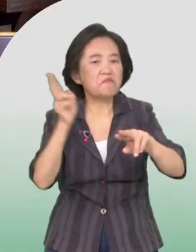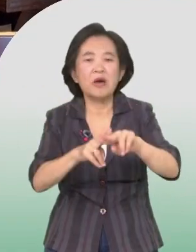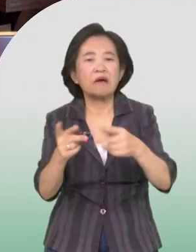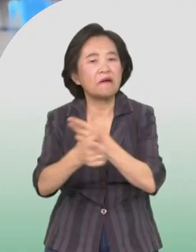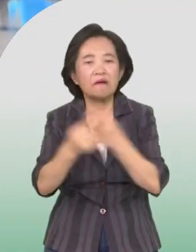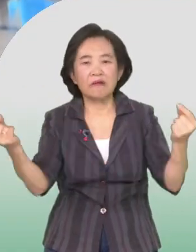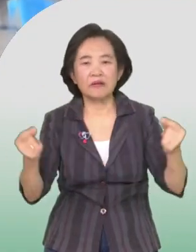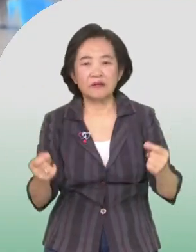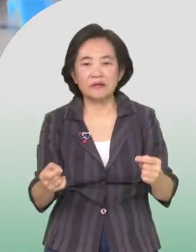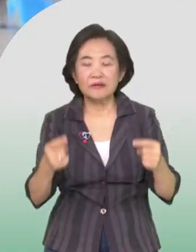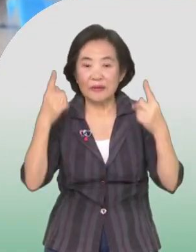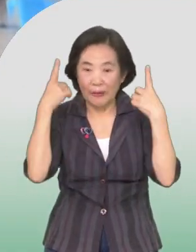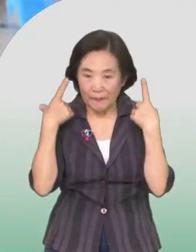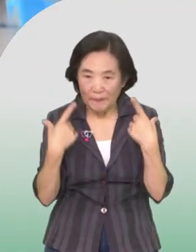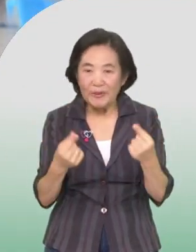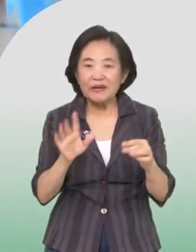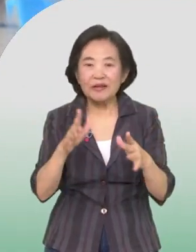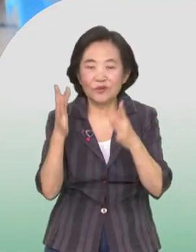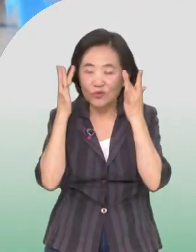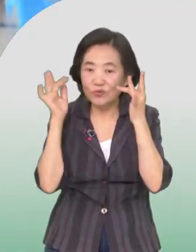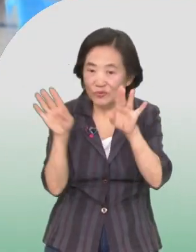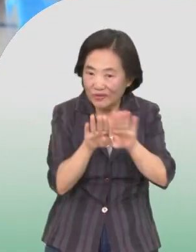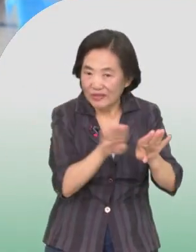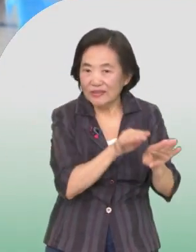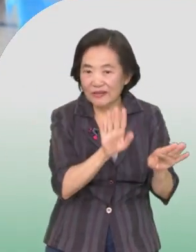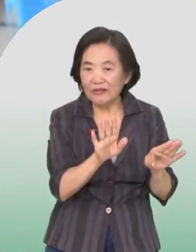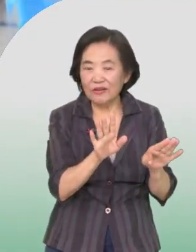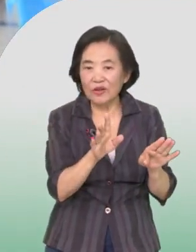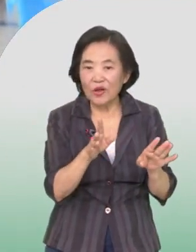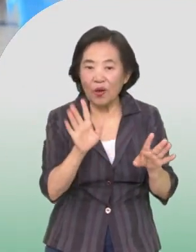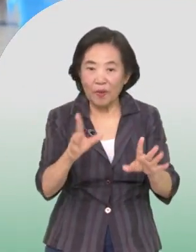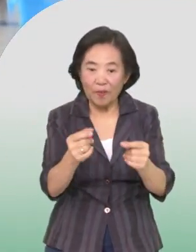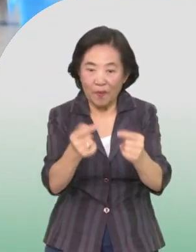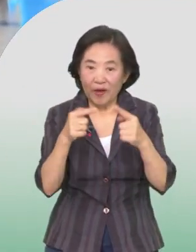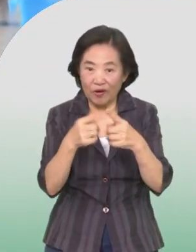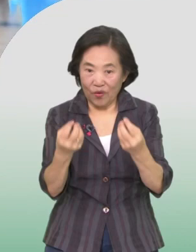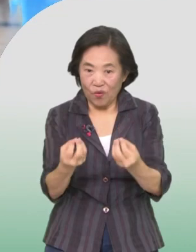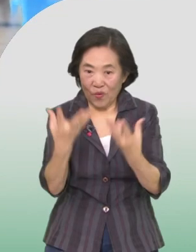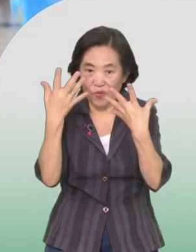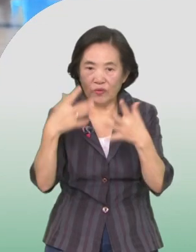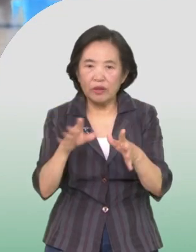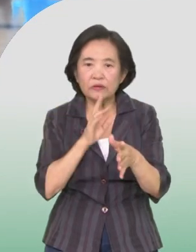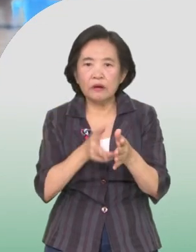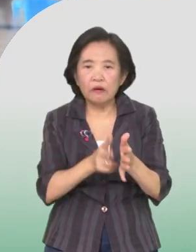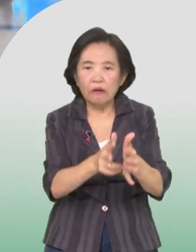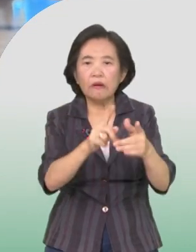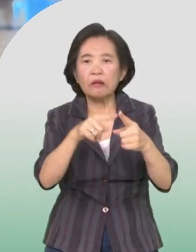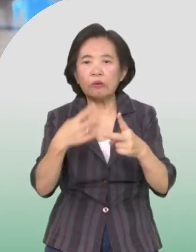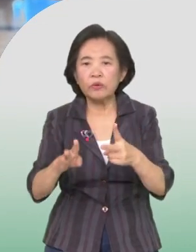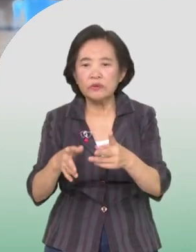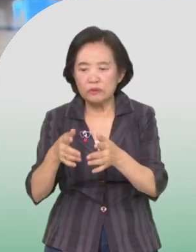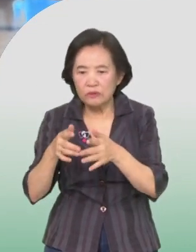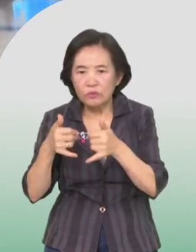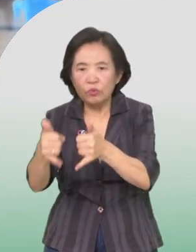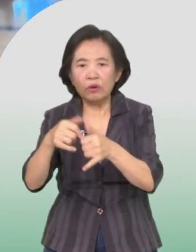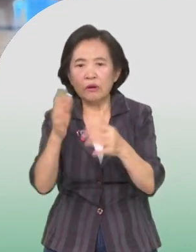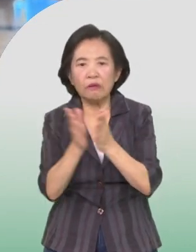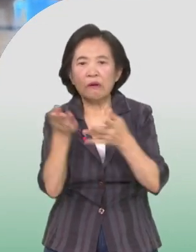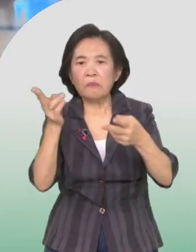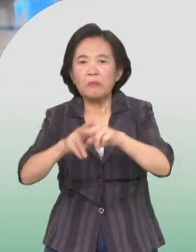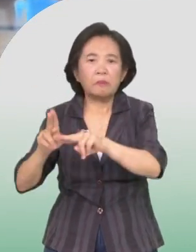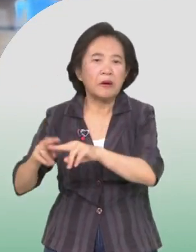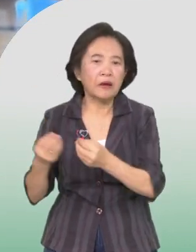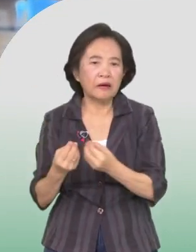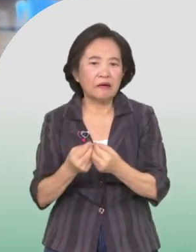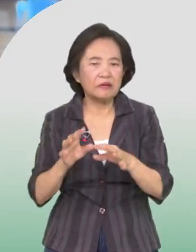来有慢慢好起来的一个趋势哦，那在经过这一次台风，那铁公路受损的一个情况底下哦，那取消来到将